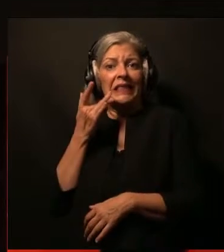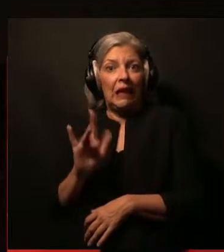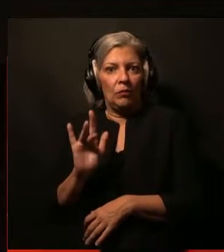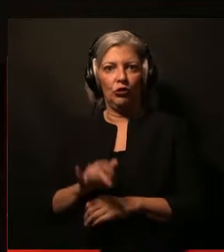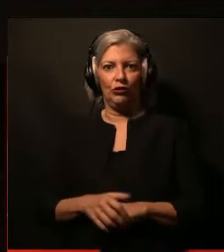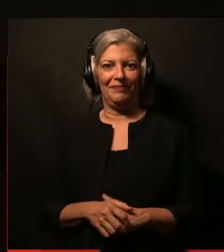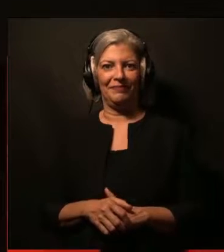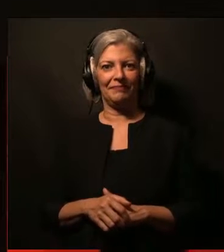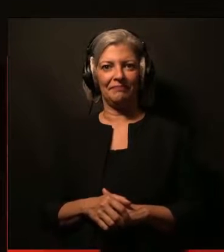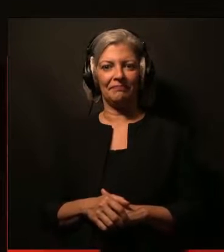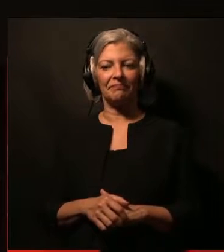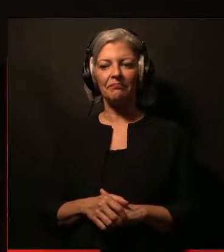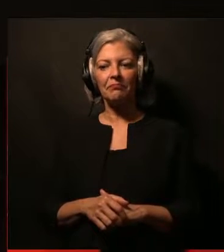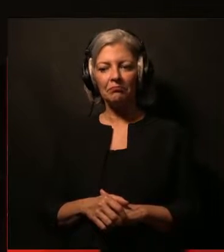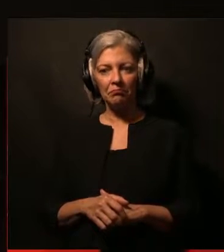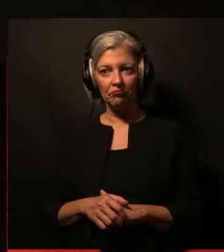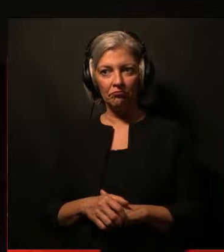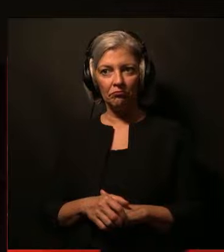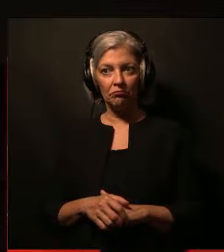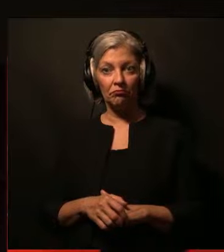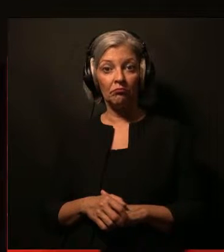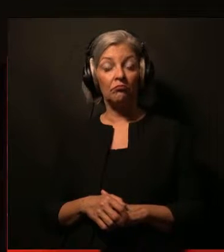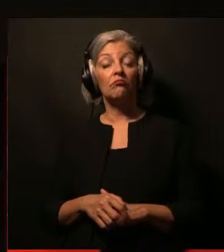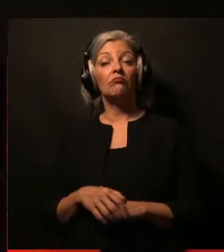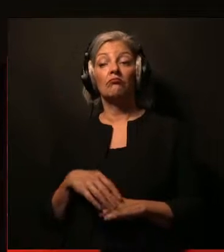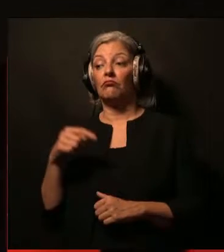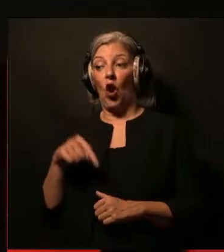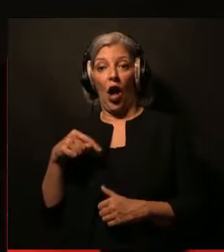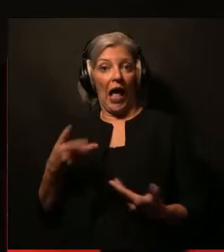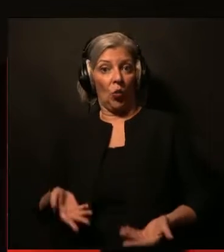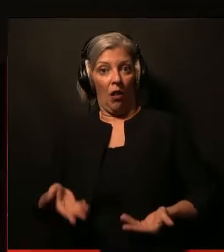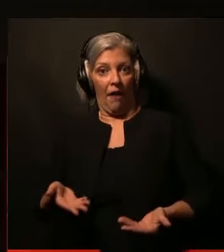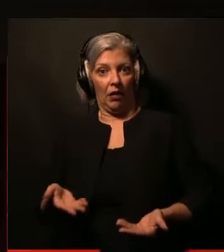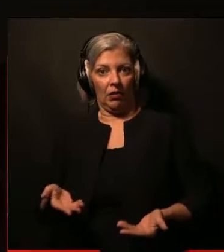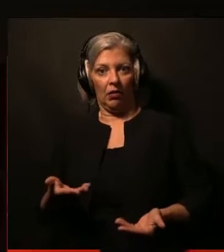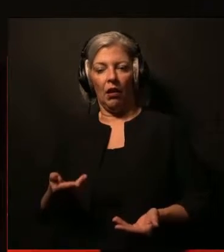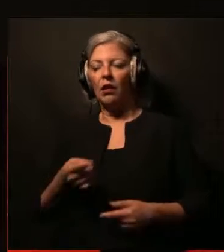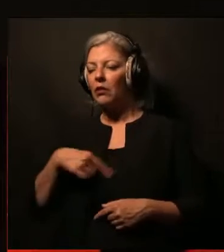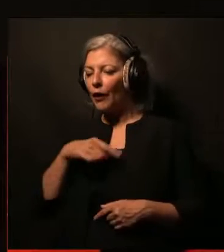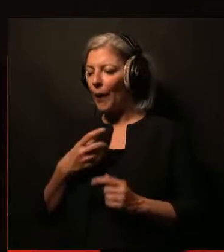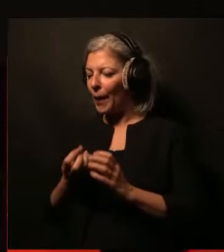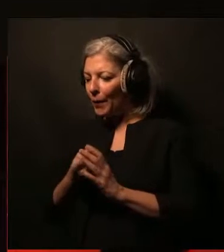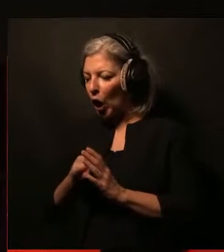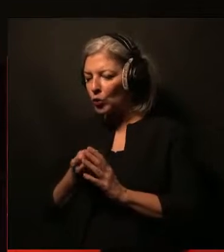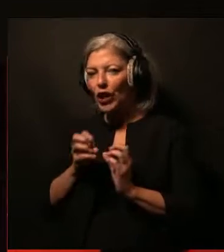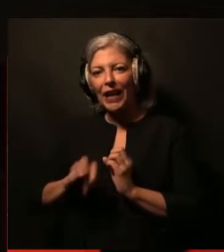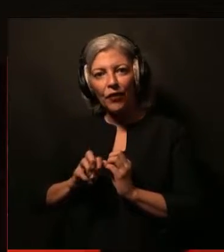semplice ad oggi produciamo molti più rifiuti di quelli che riusciamo a